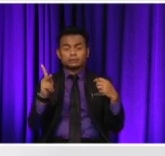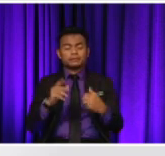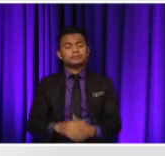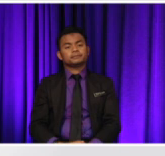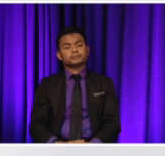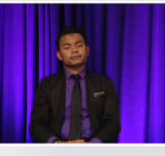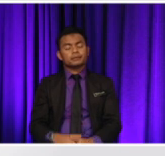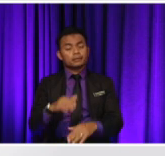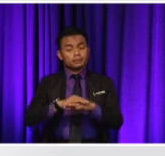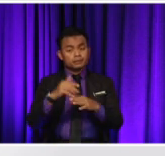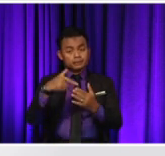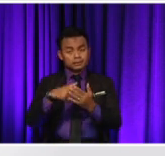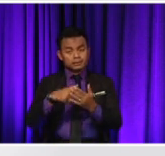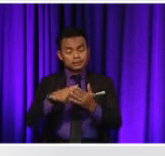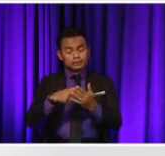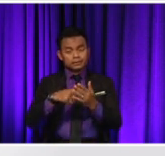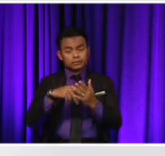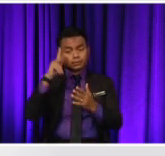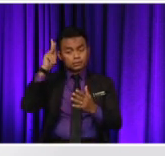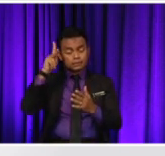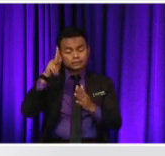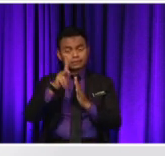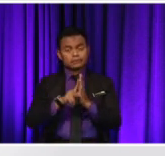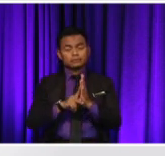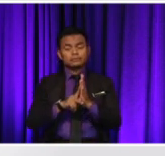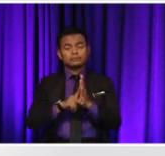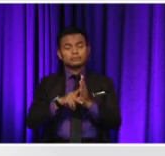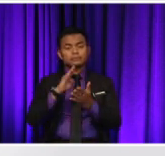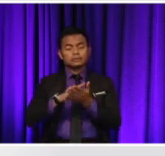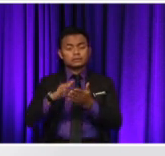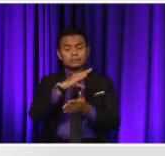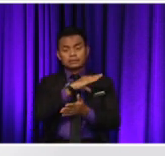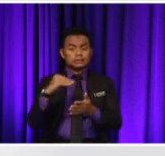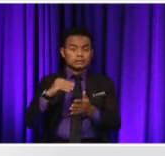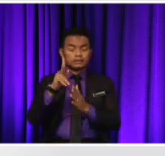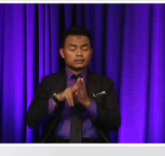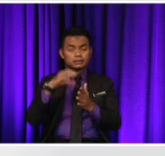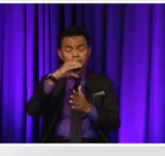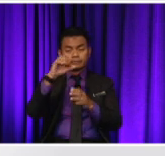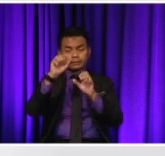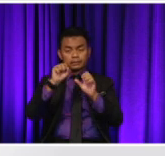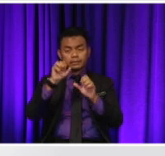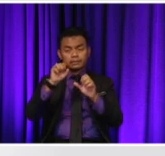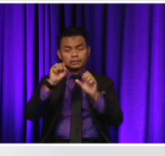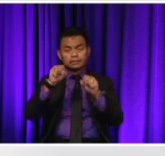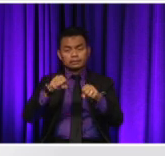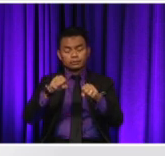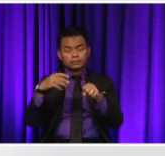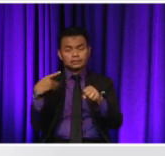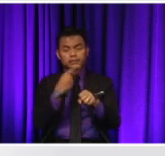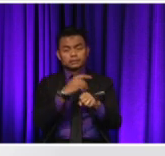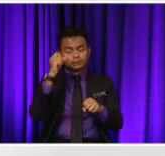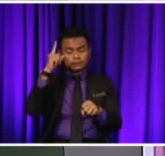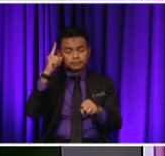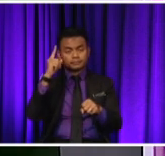yang boleh kita pahami ataupun kecakapan dan nampak tadi cara menerangkan itu